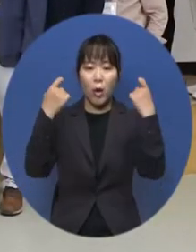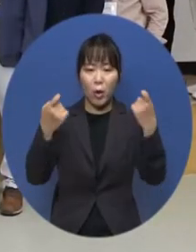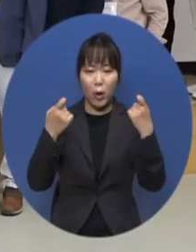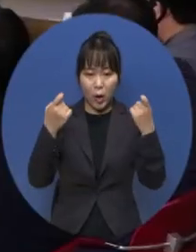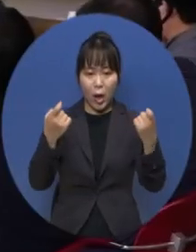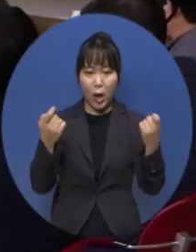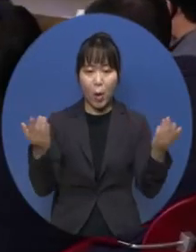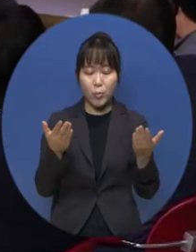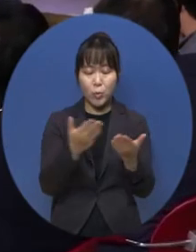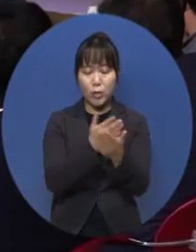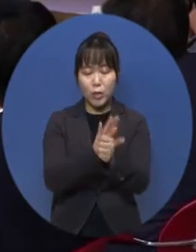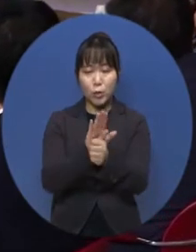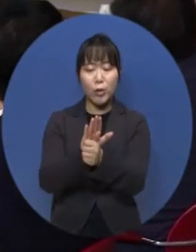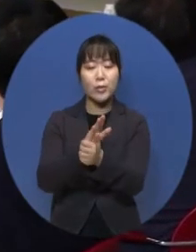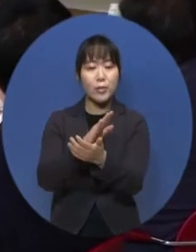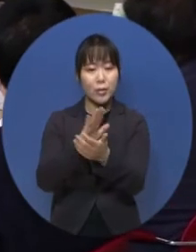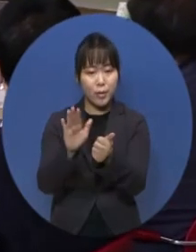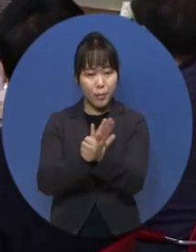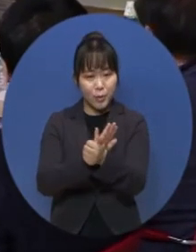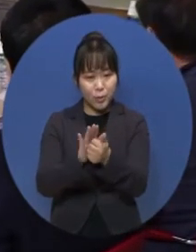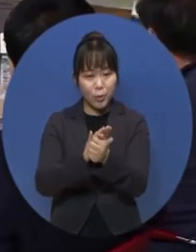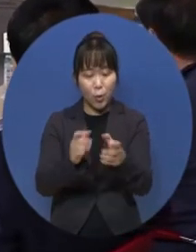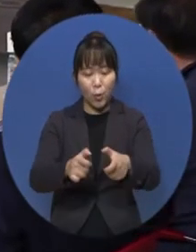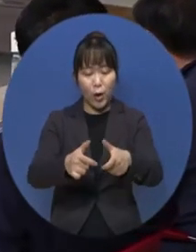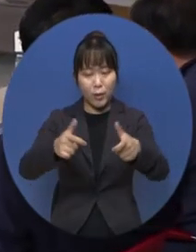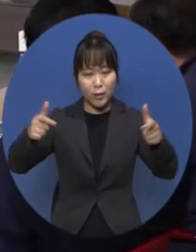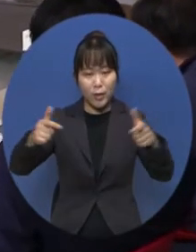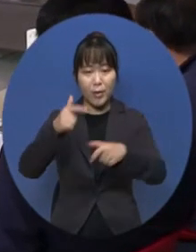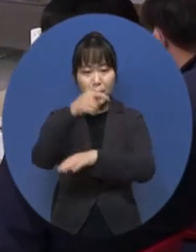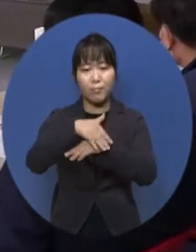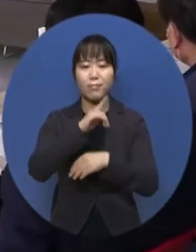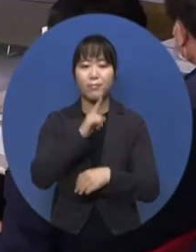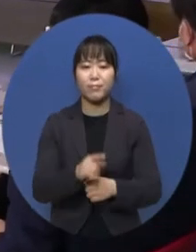업종 지원 서비스도 확대하겠다고 밝혔습니다.